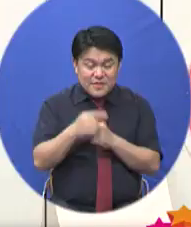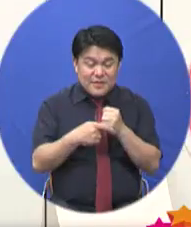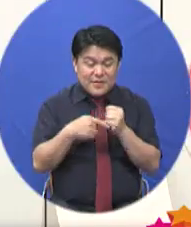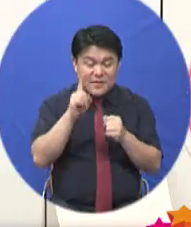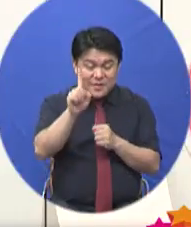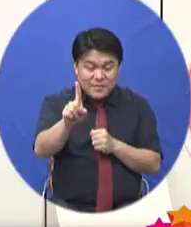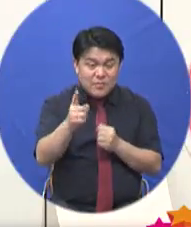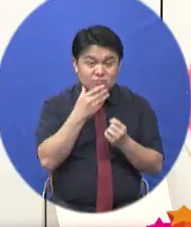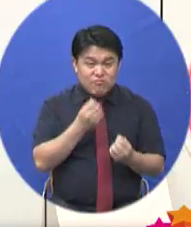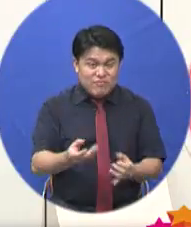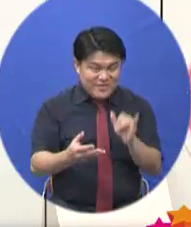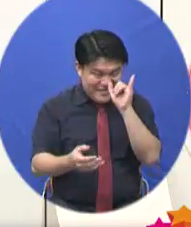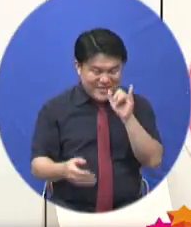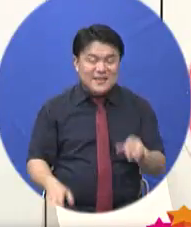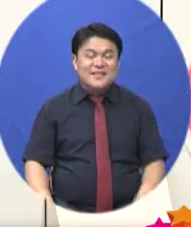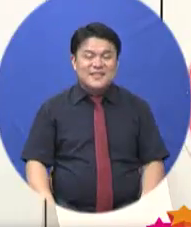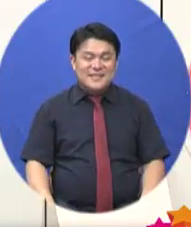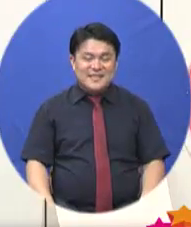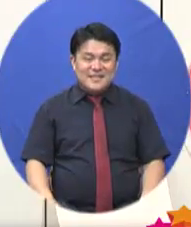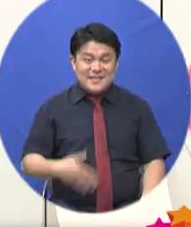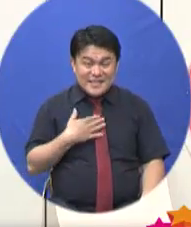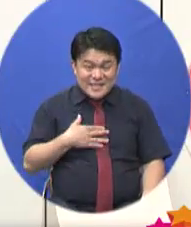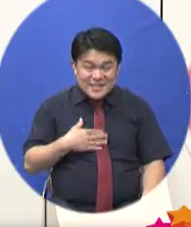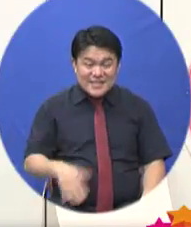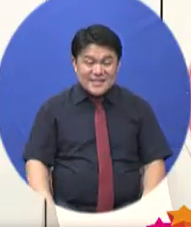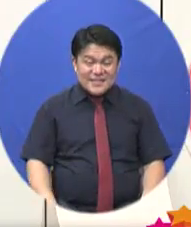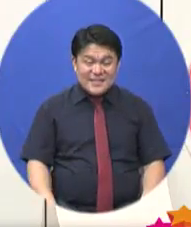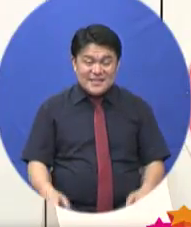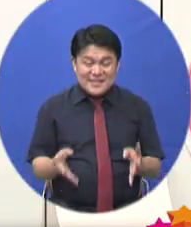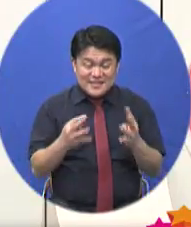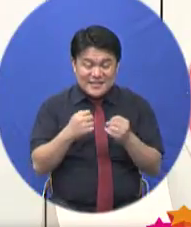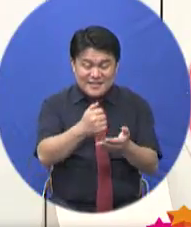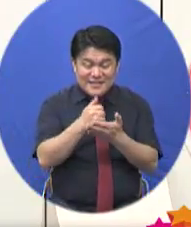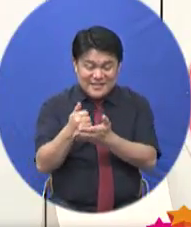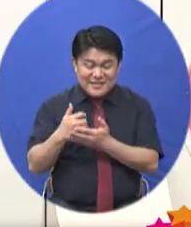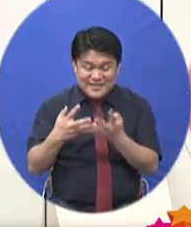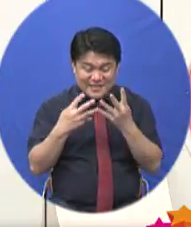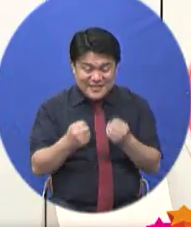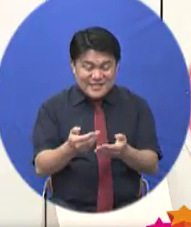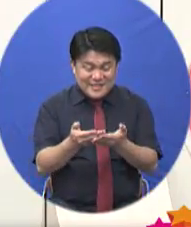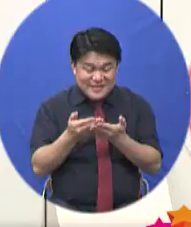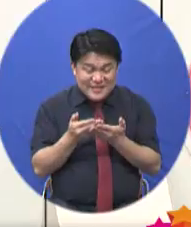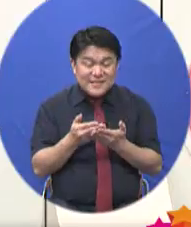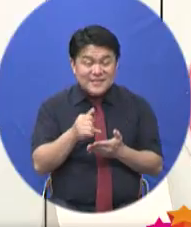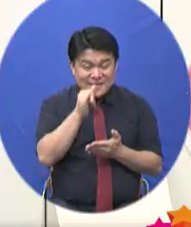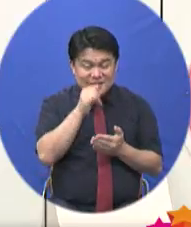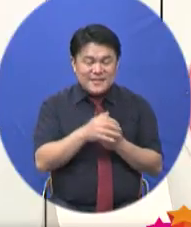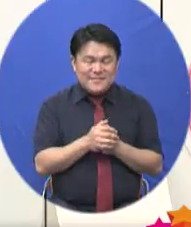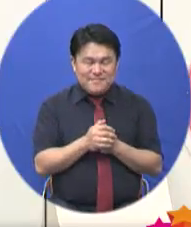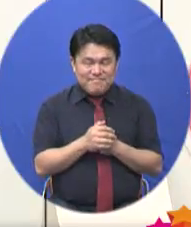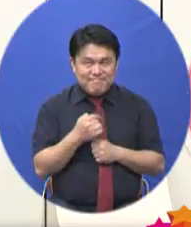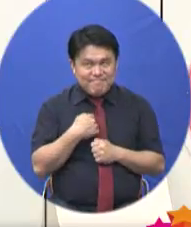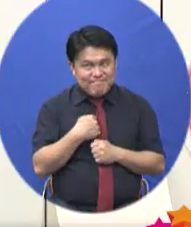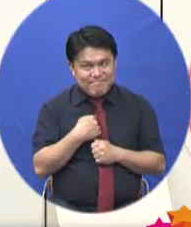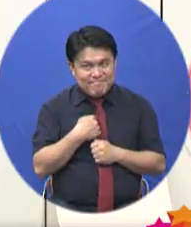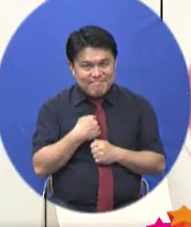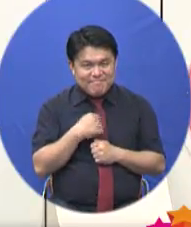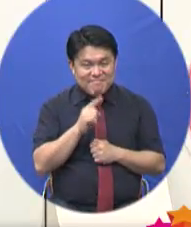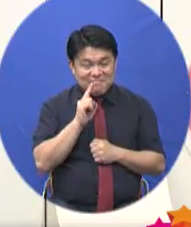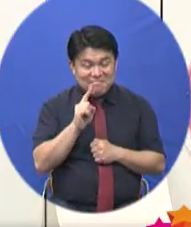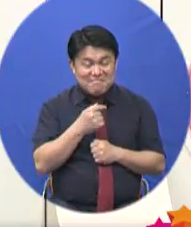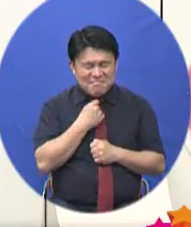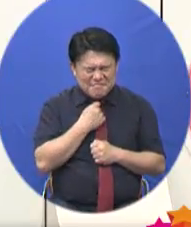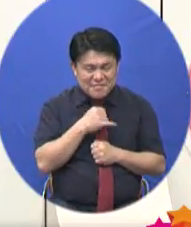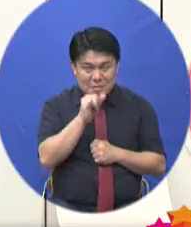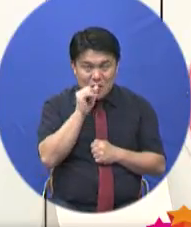해요. 네. 그래서 참 많은 손님들이 오시고 그러는데 제가 또 이 말씀도